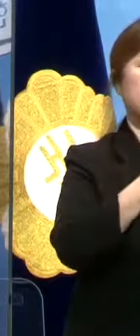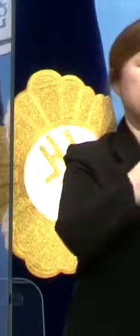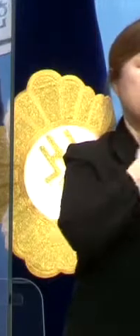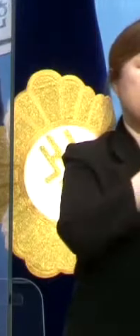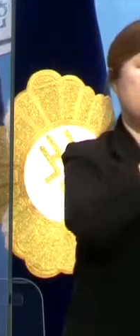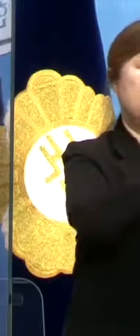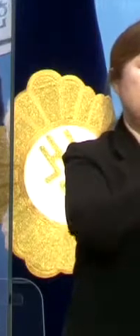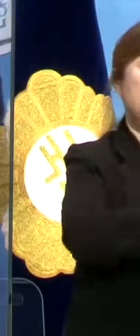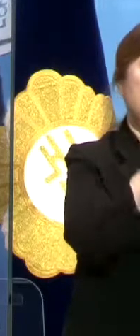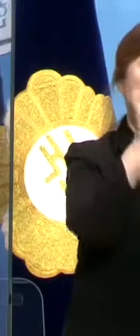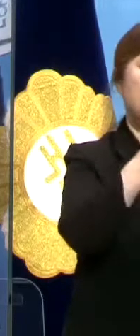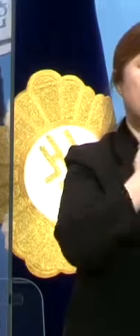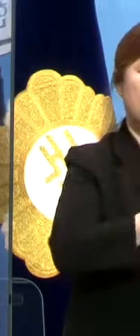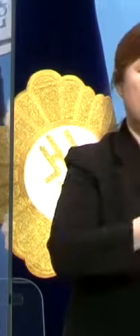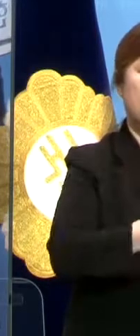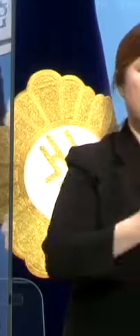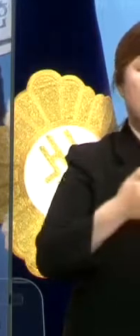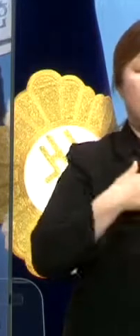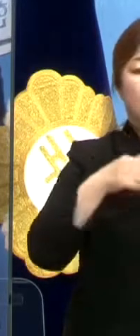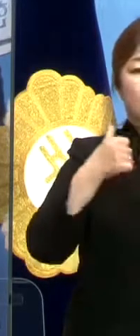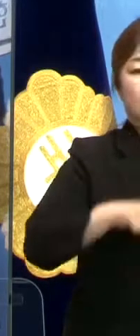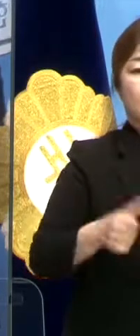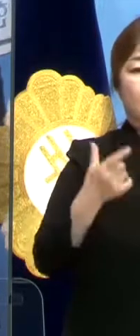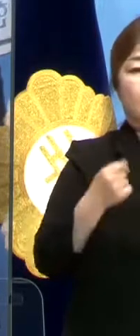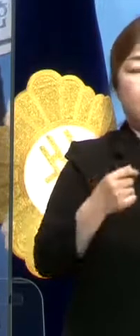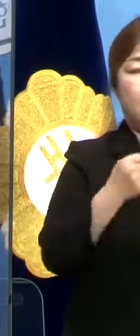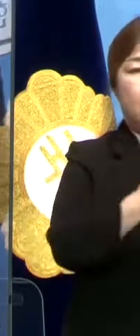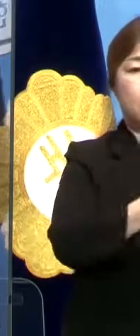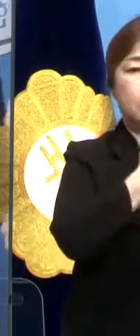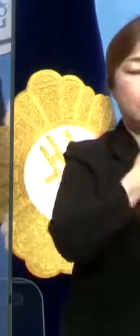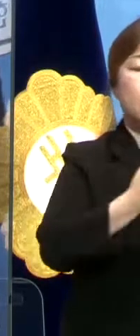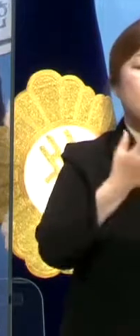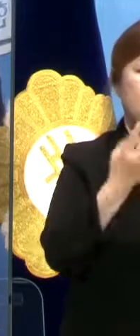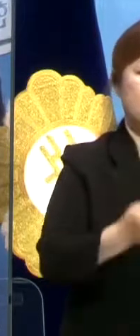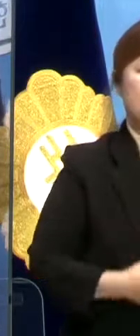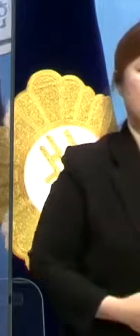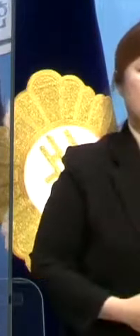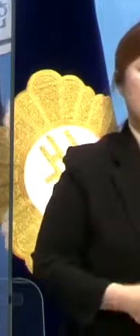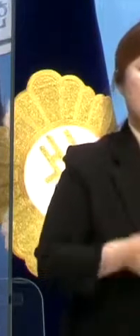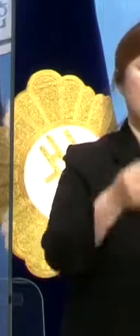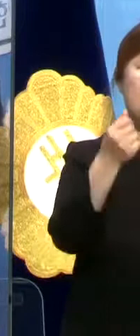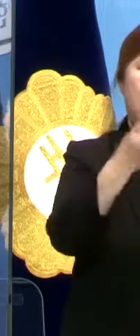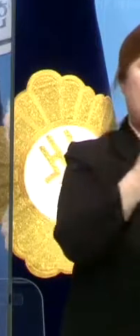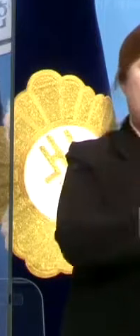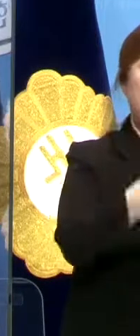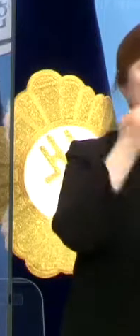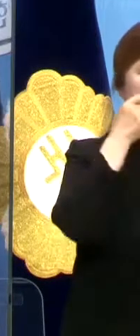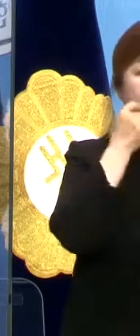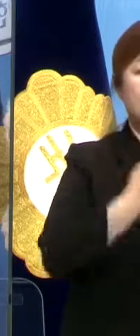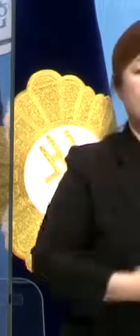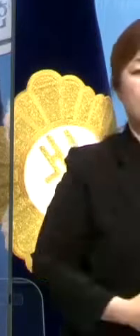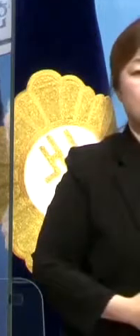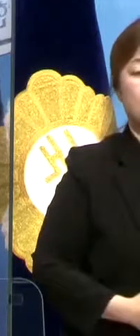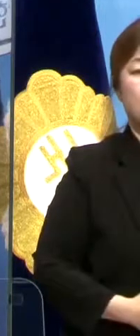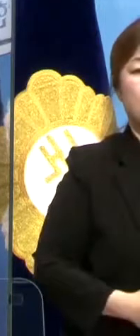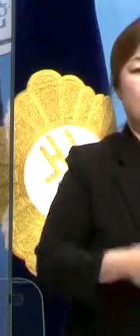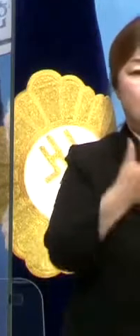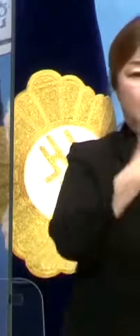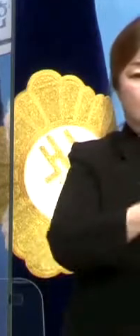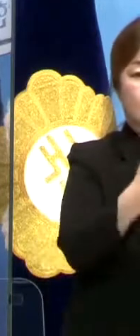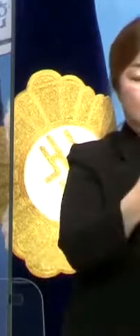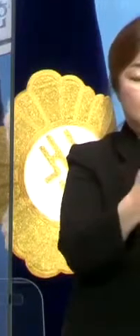책 말자는 아들하고 하고 싶은게 많습니다 몇 개의 하지도 못했습니다 너무너무 하고 싶은 게